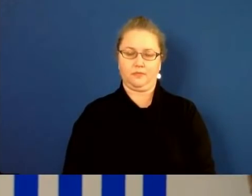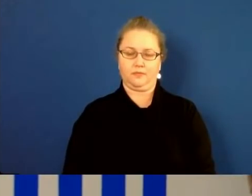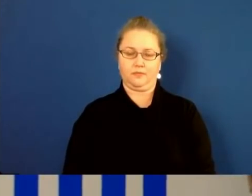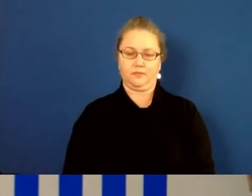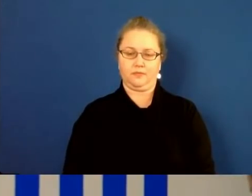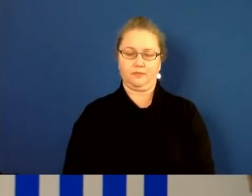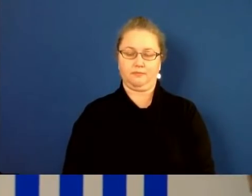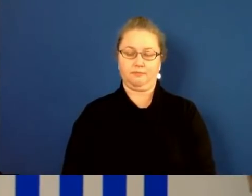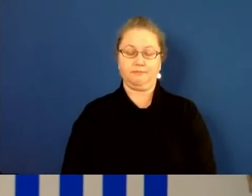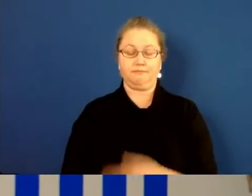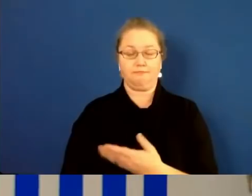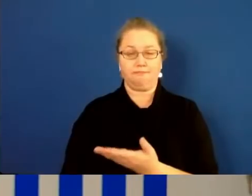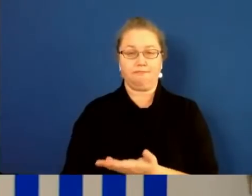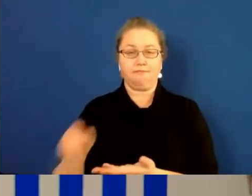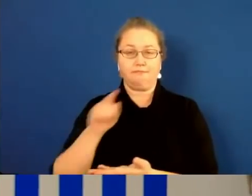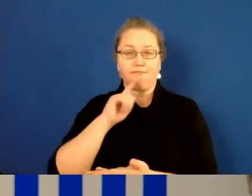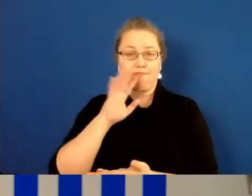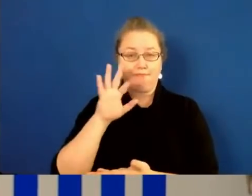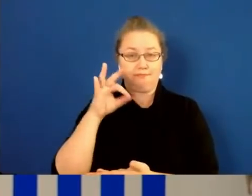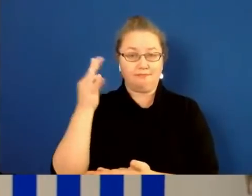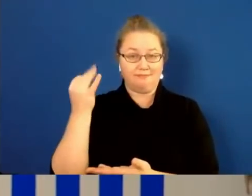4588 se trouve à Vancouver Coastal,